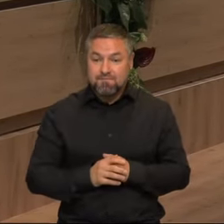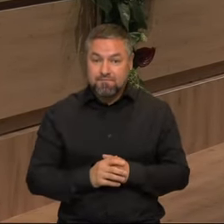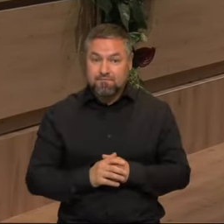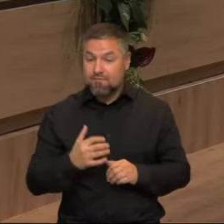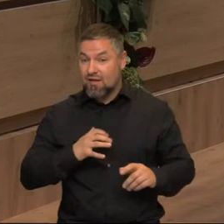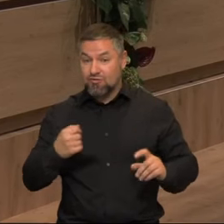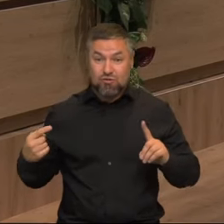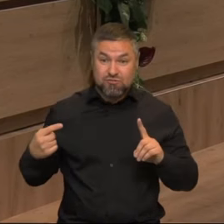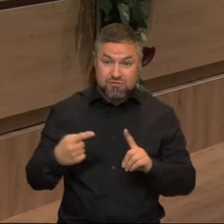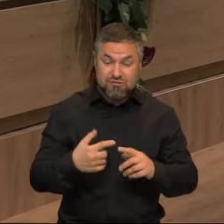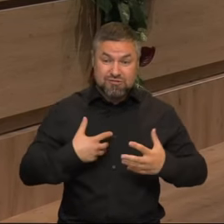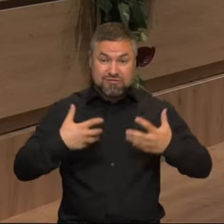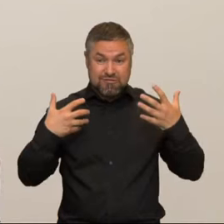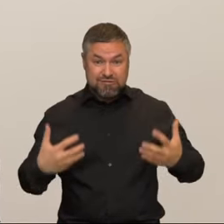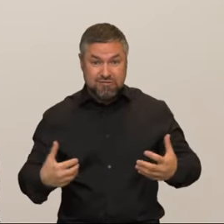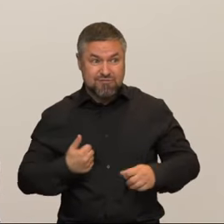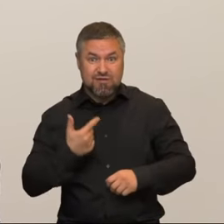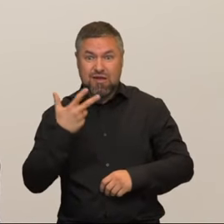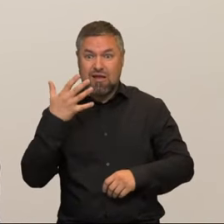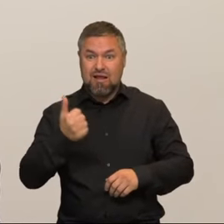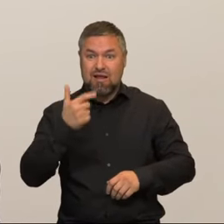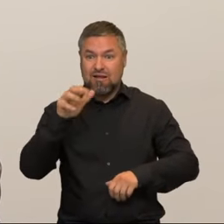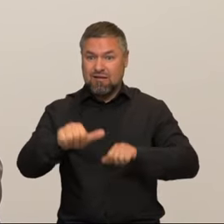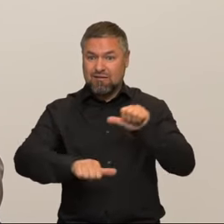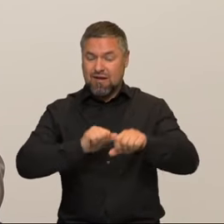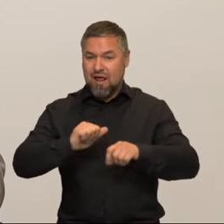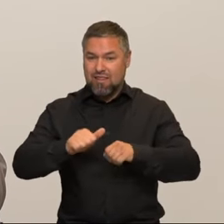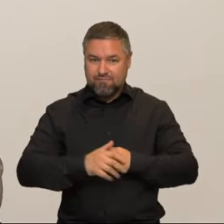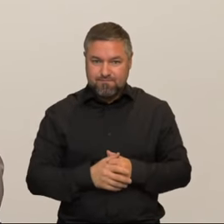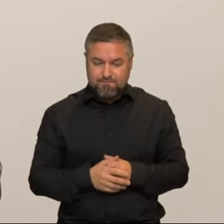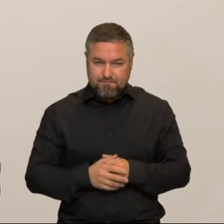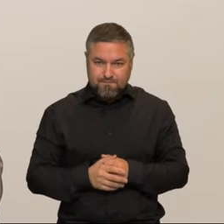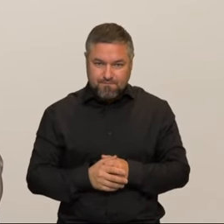co celujemy, gdzie chcielibyśmy być za kilkanaście czy kilkadziesiąt lat.